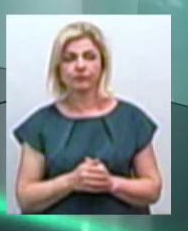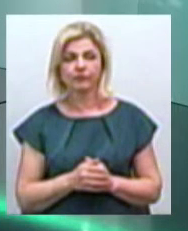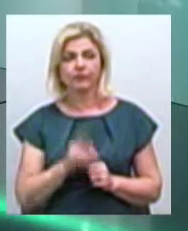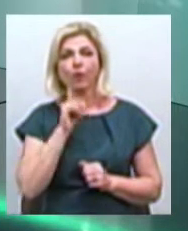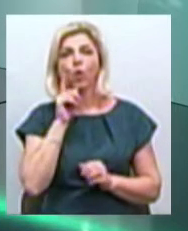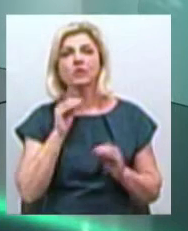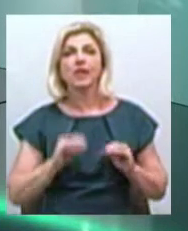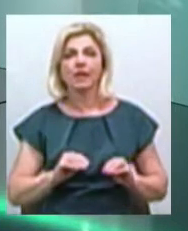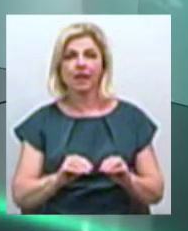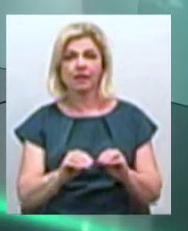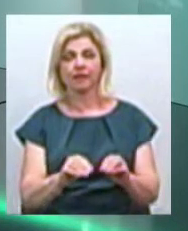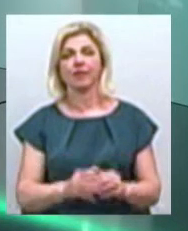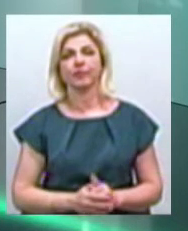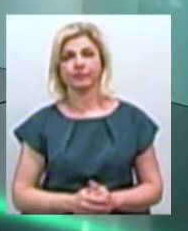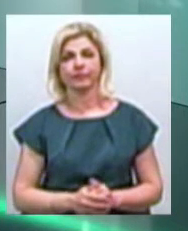озеленення, да,